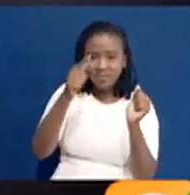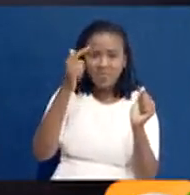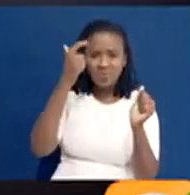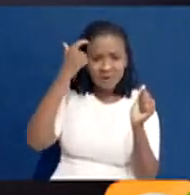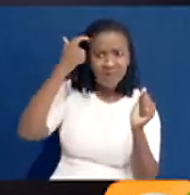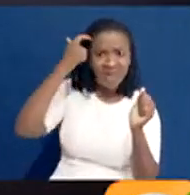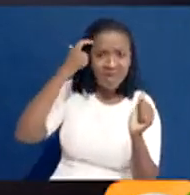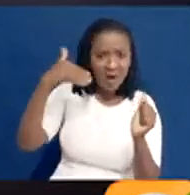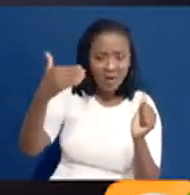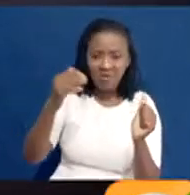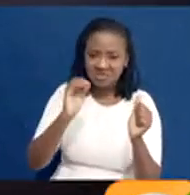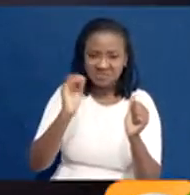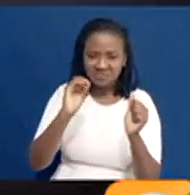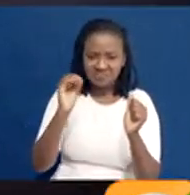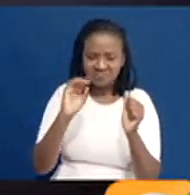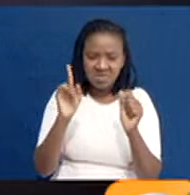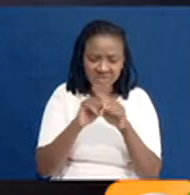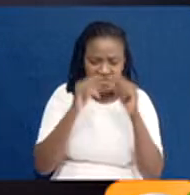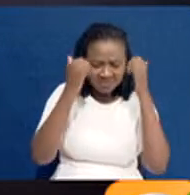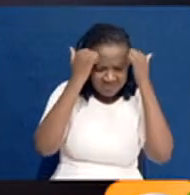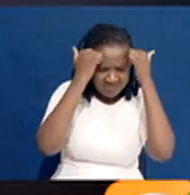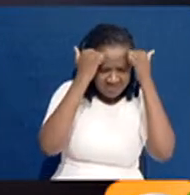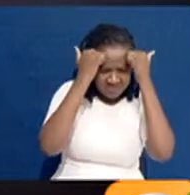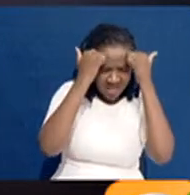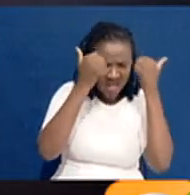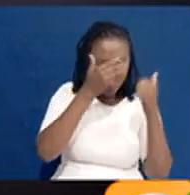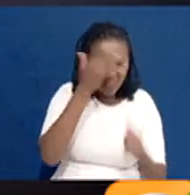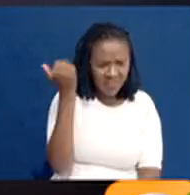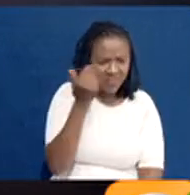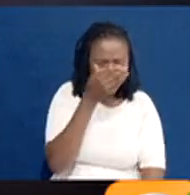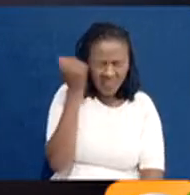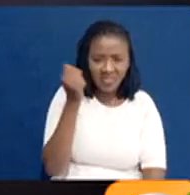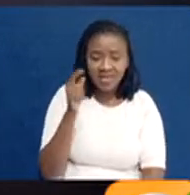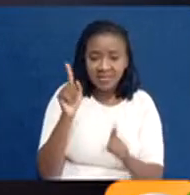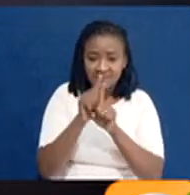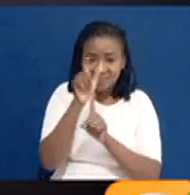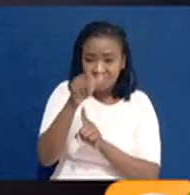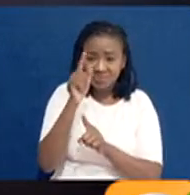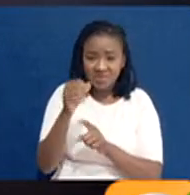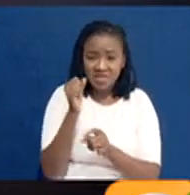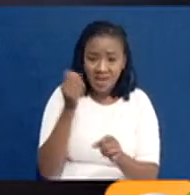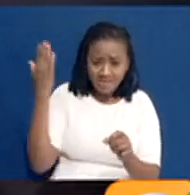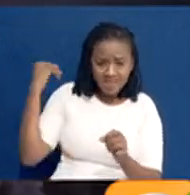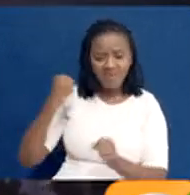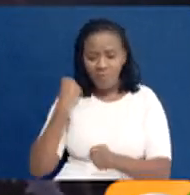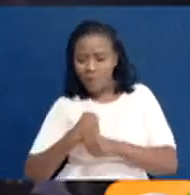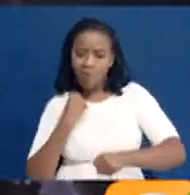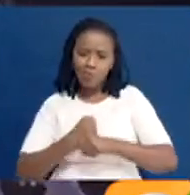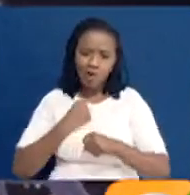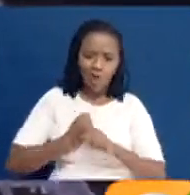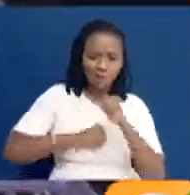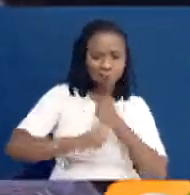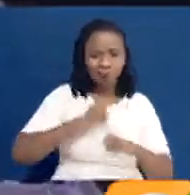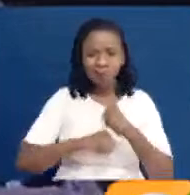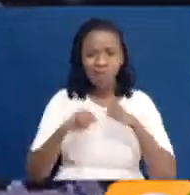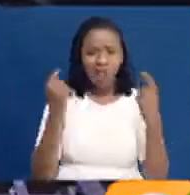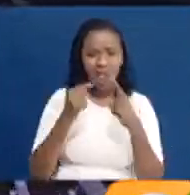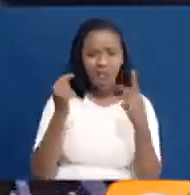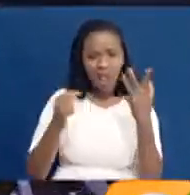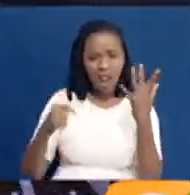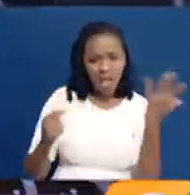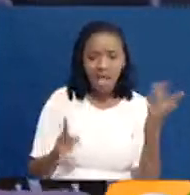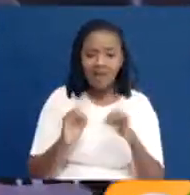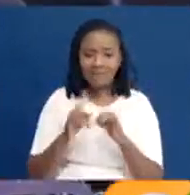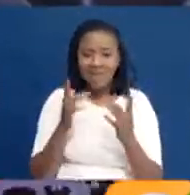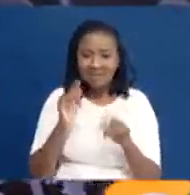ustadi wa kimawazo, na mtu pia aliathirika hawezi kufanya mambo rahisi aliyokuwa akifanya kila siku. Kama tiba